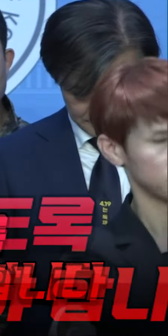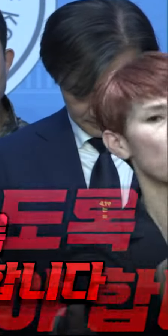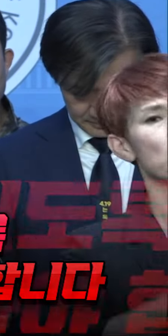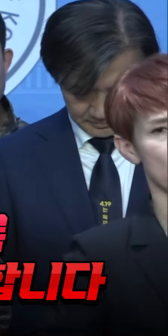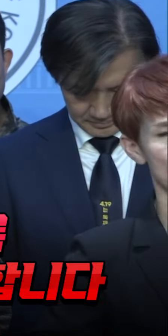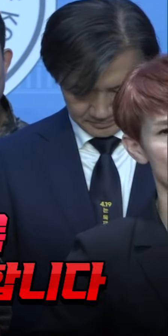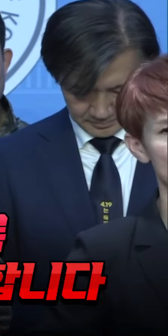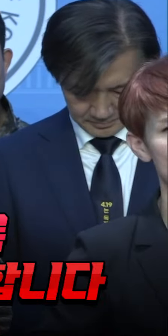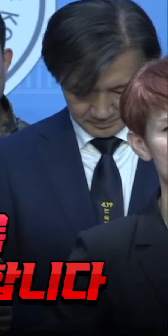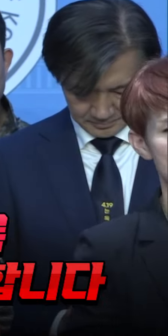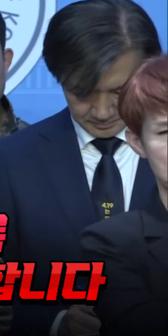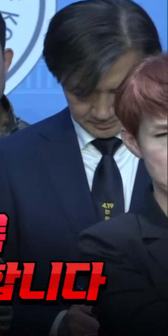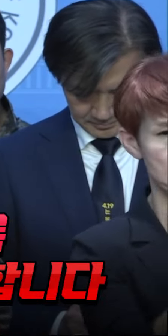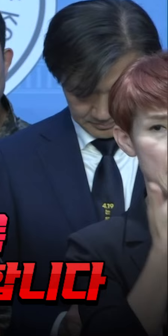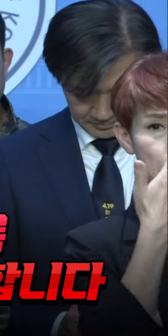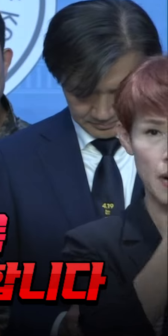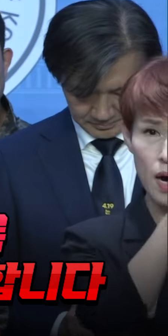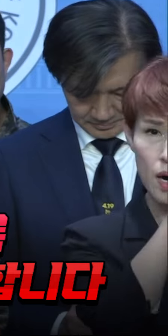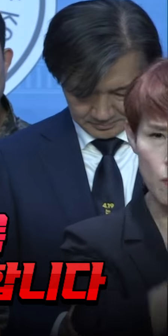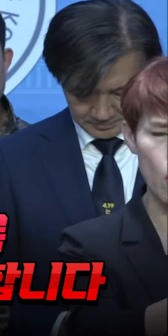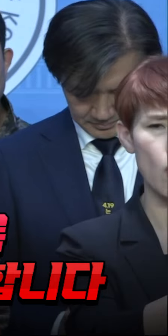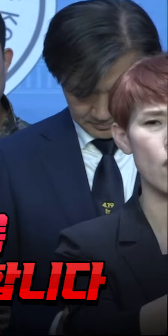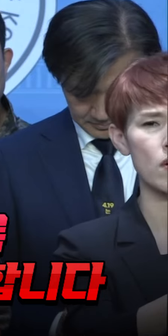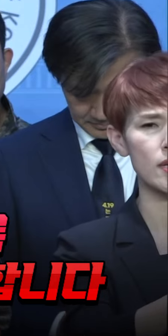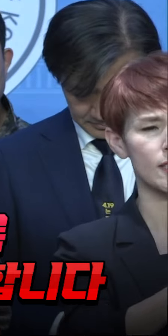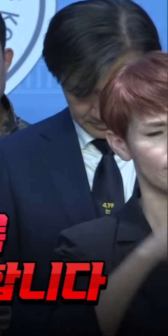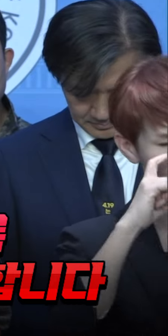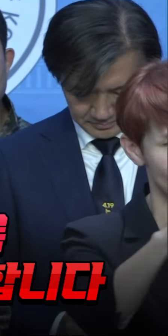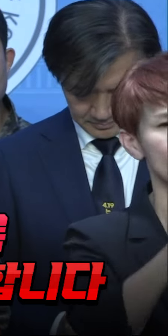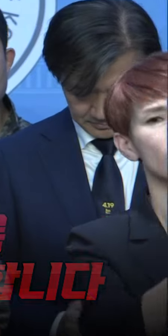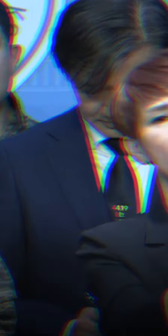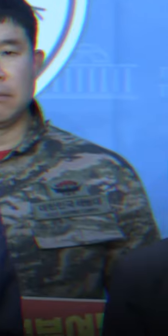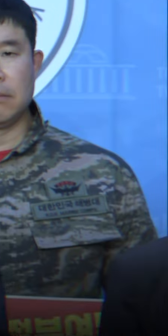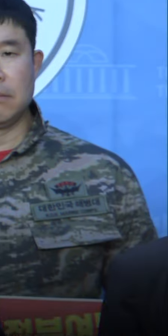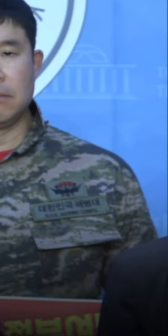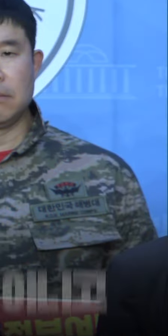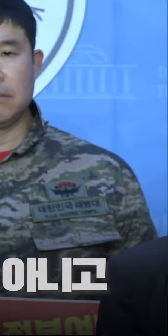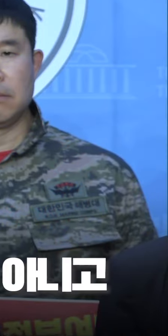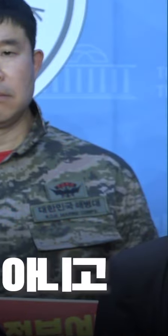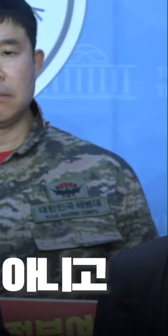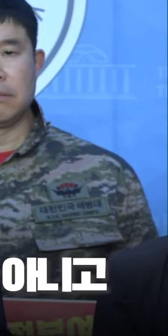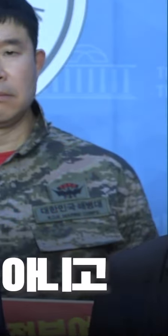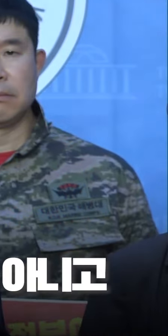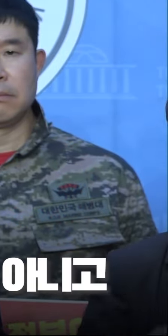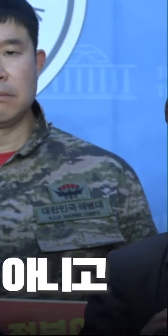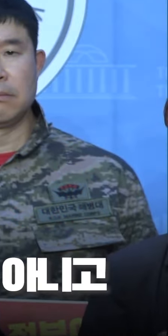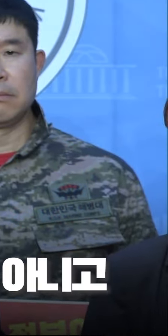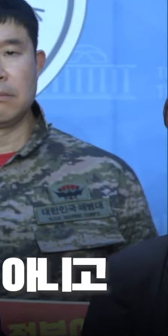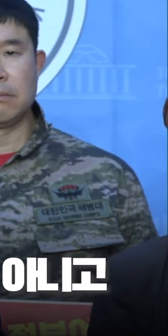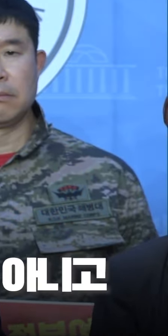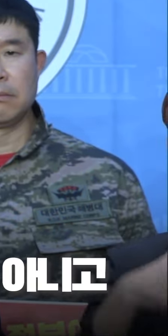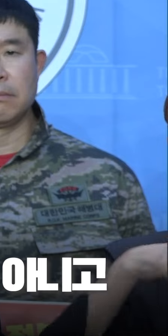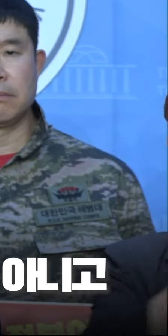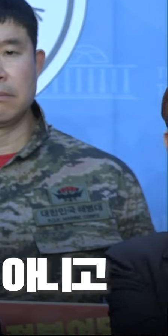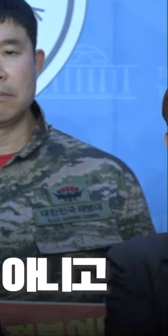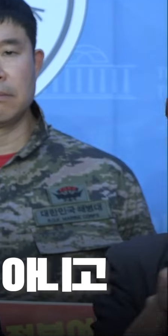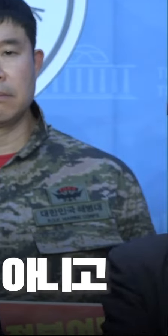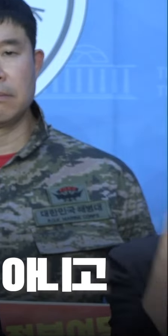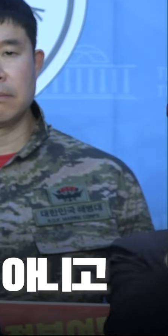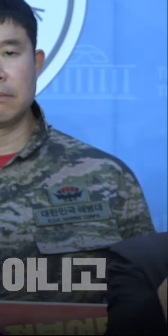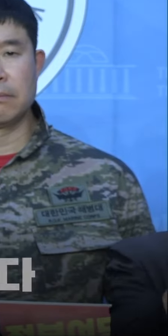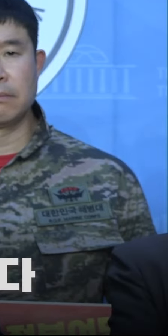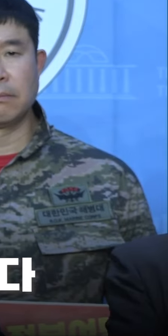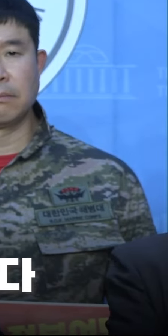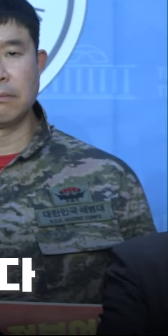개과 천선 할 수 있도록 매질도 주저하지 말아야 합니다 세상 병 특검법은 좌우의